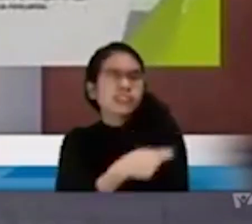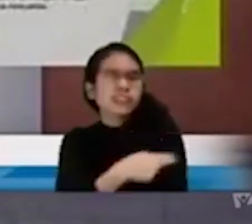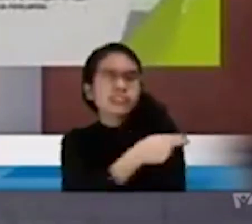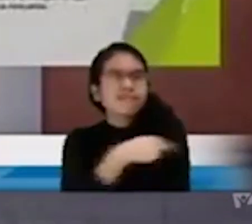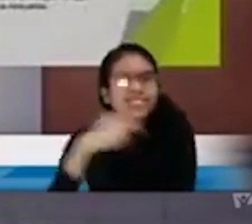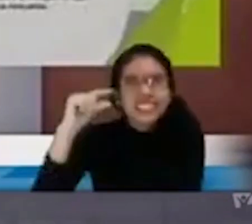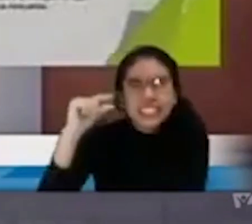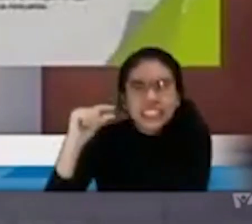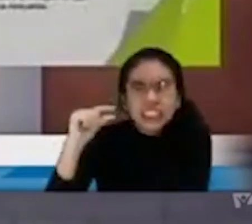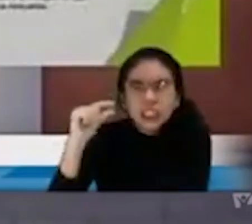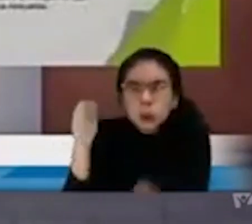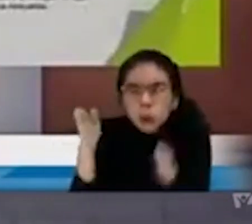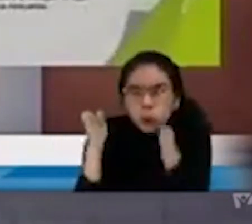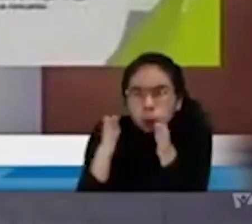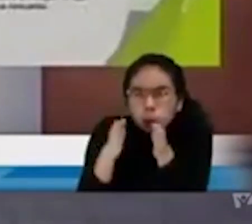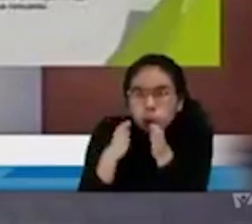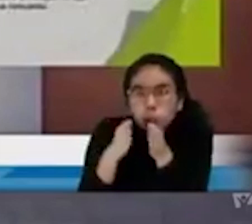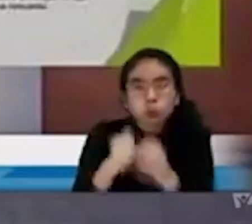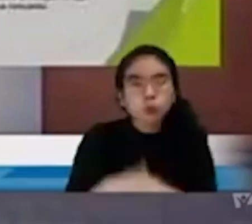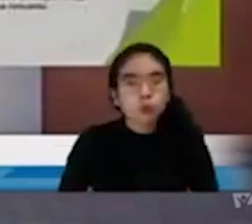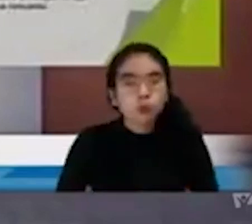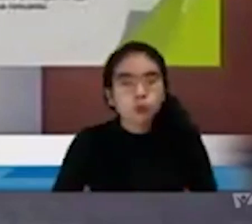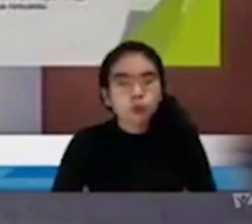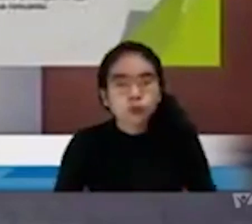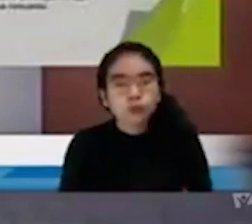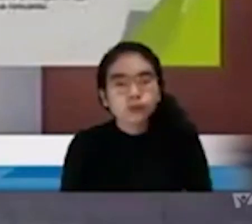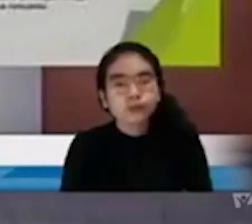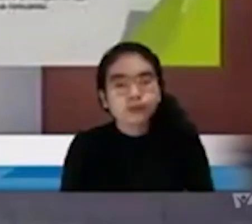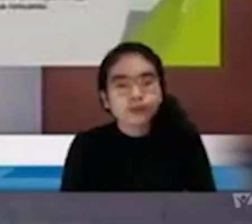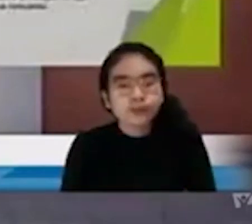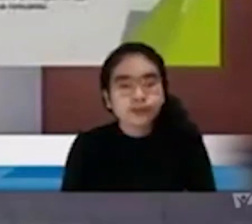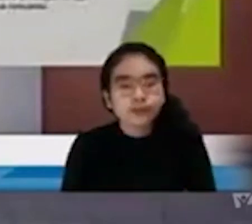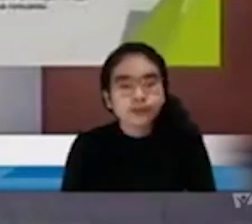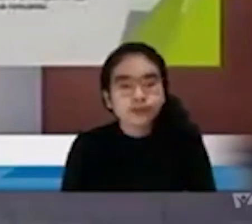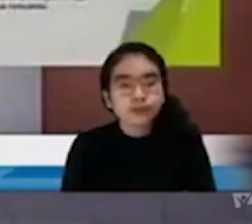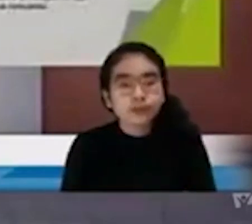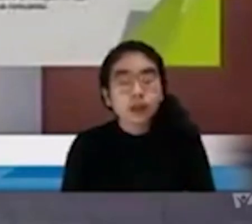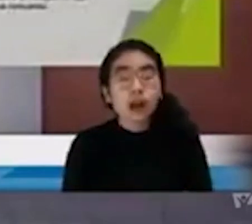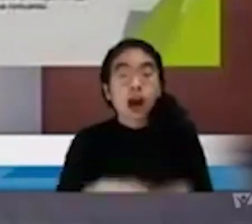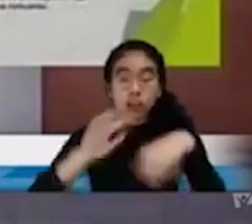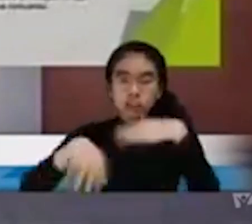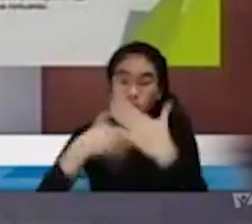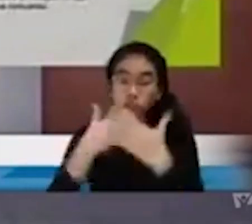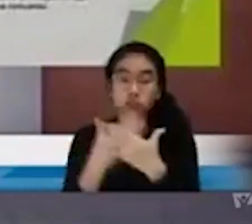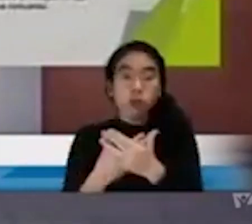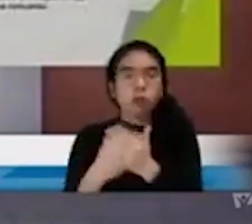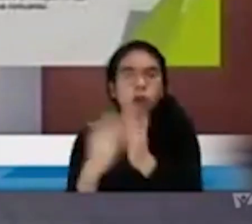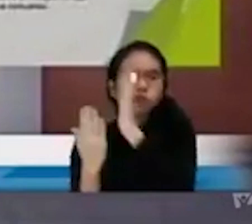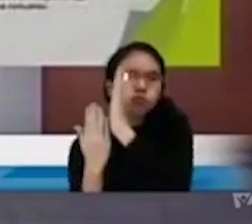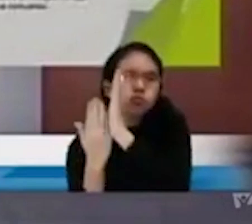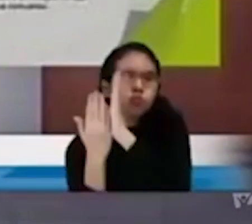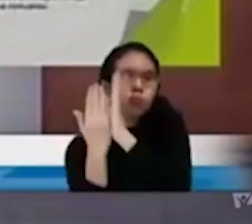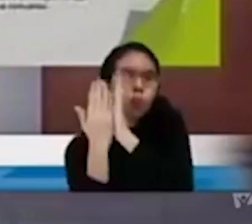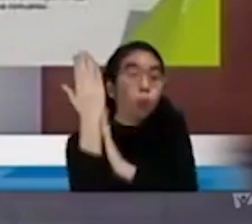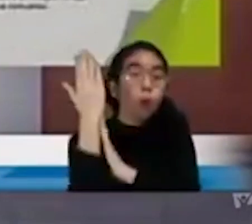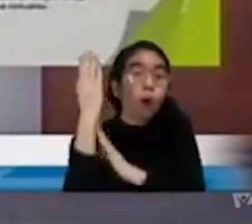atau boleh disebut klinik barangkali, sehingga berkembang menjadi rumah sakit yang besar. Semua ini oleh karena